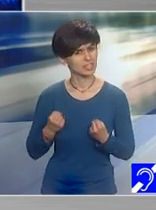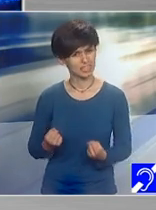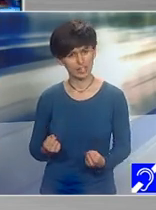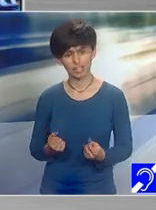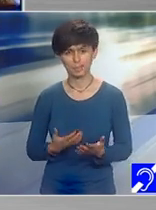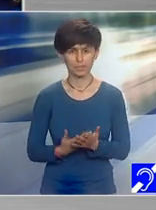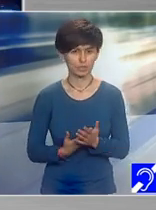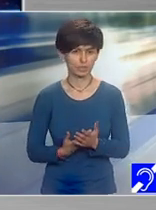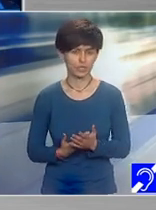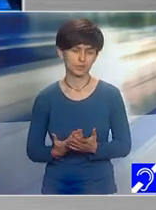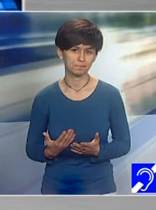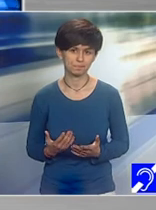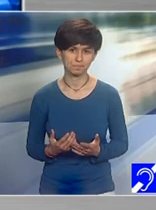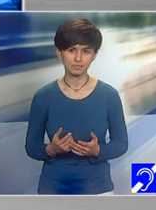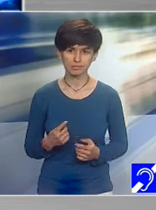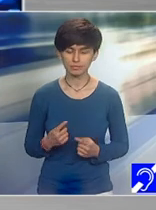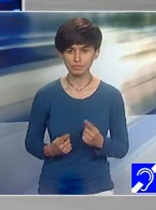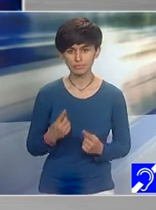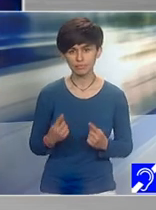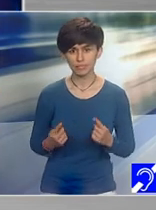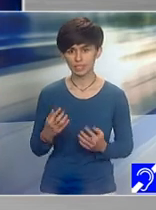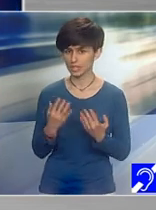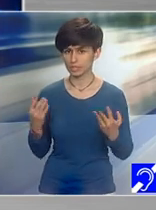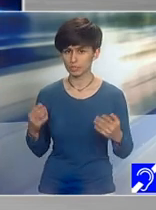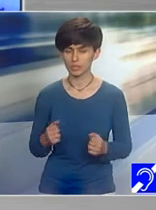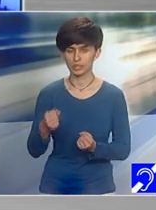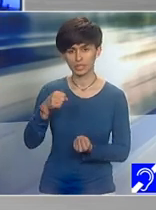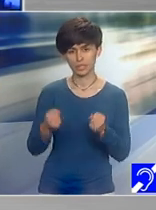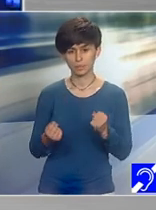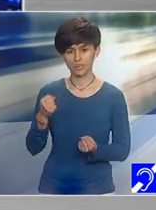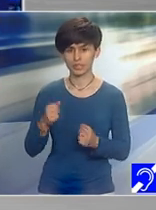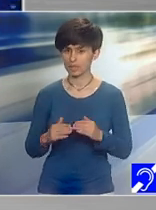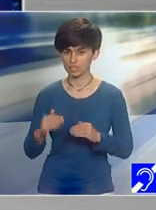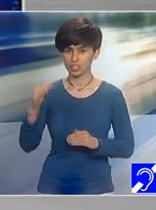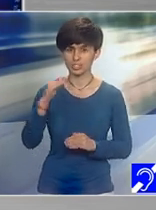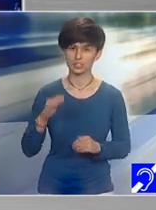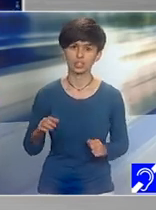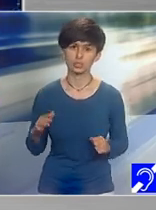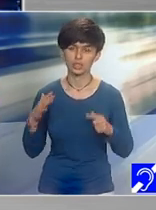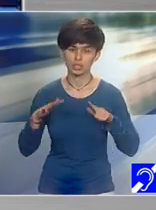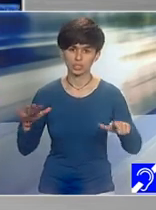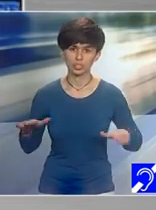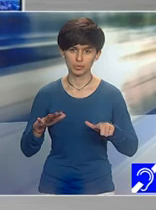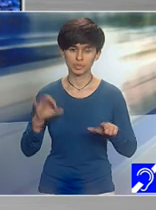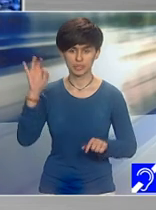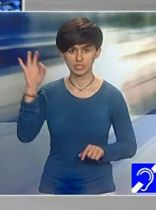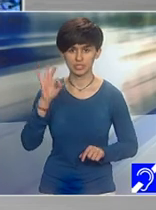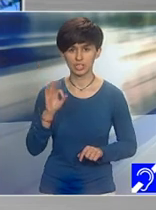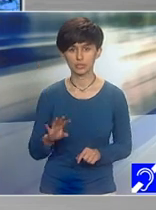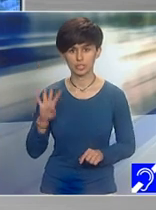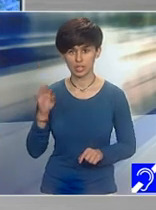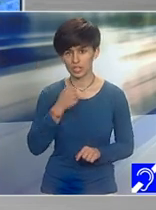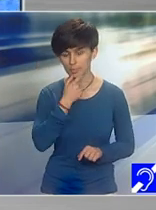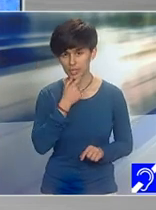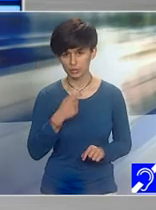că normal, atâta timp cât numărul de mașini înmatriculate în Cluj crește cu 17% odată la 4 ani, nu ne putem